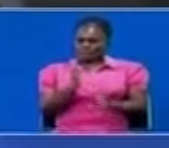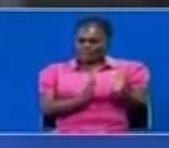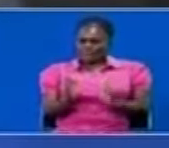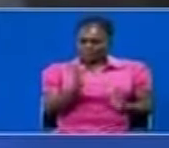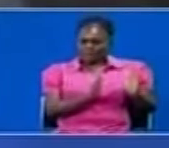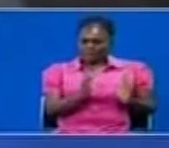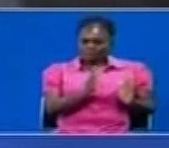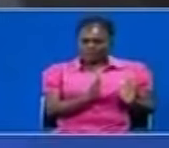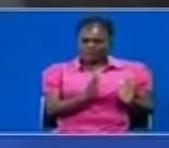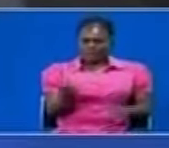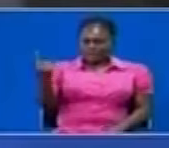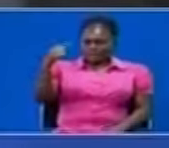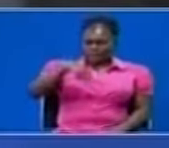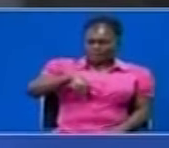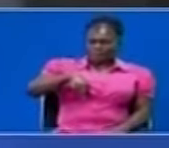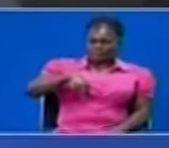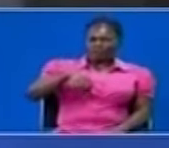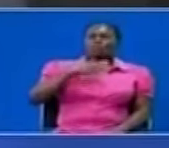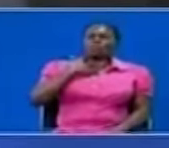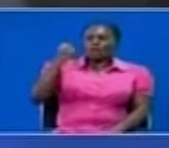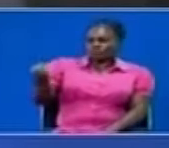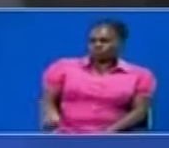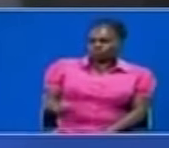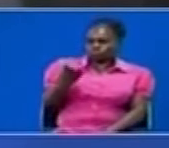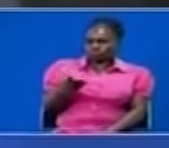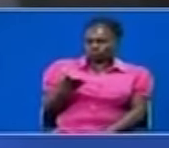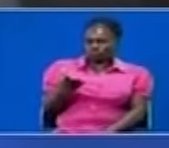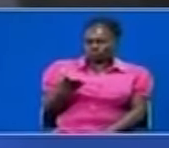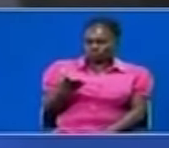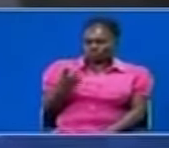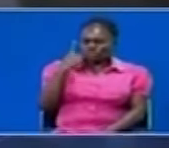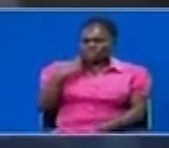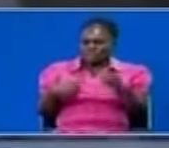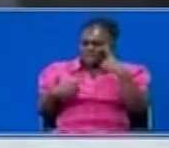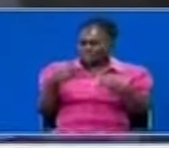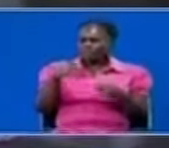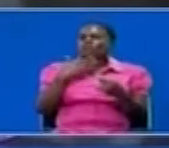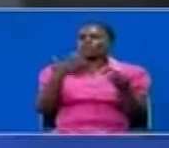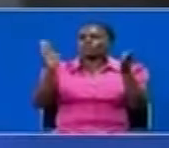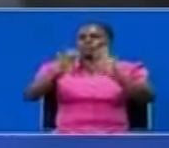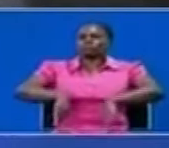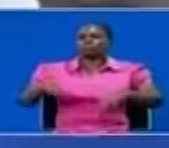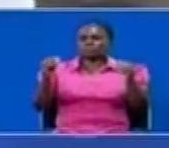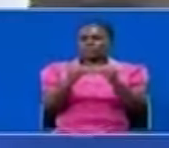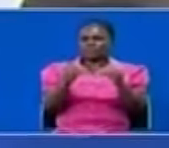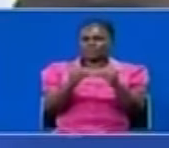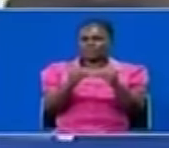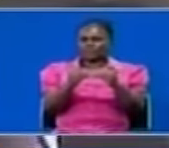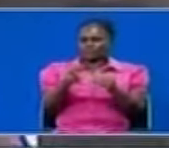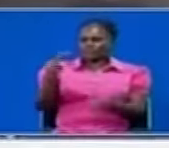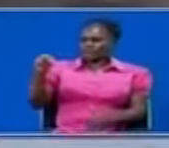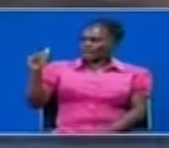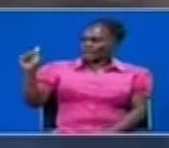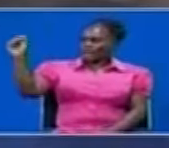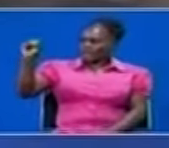juu eti wakija hapa. Walete furugu ndio watupe tear gas ati wanataka kumaliza mkutano wetu. NASA ni